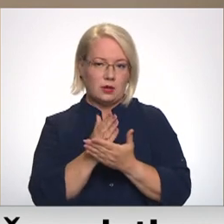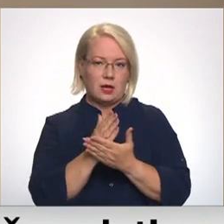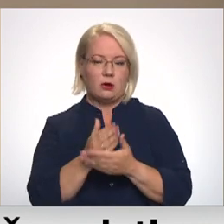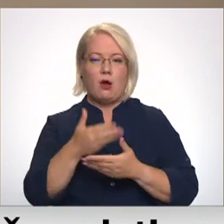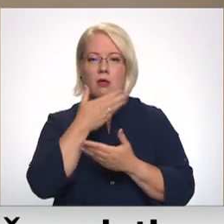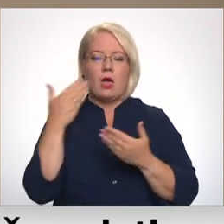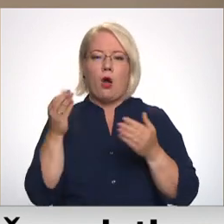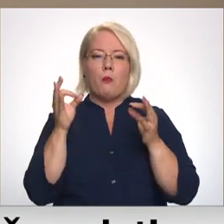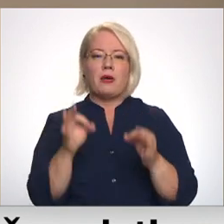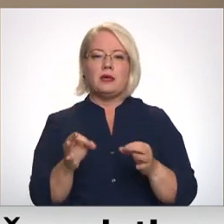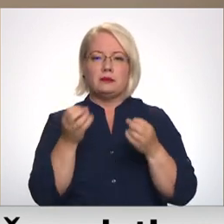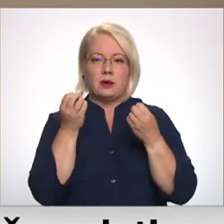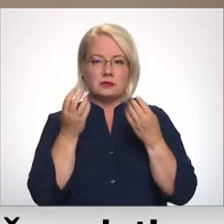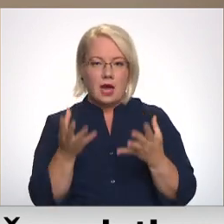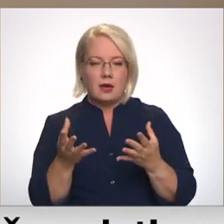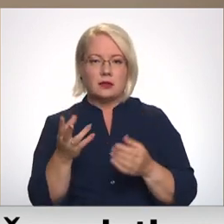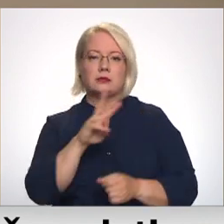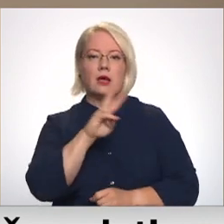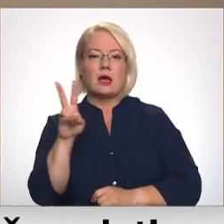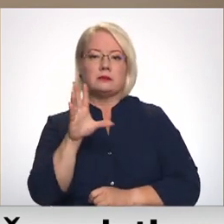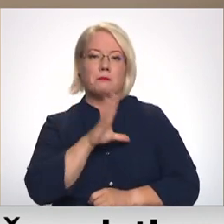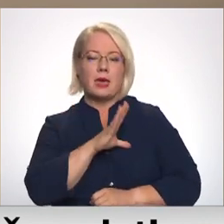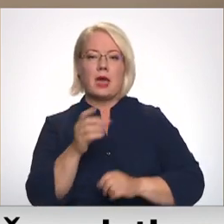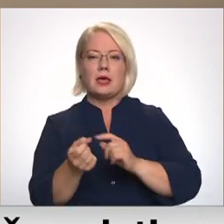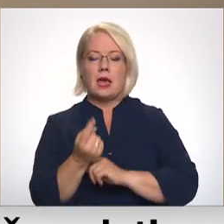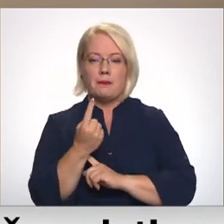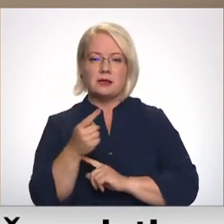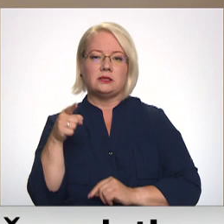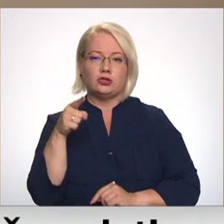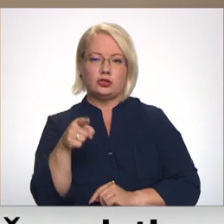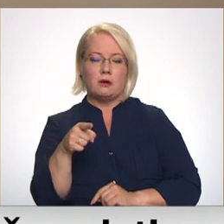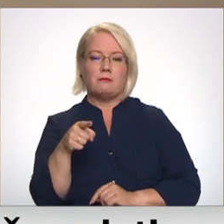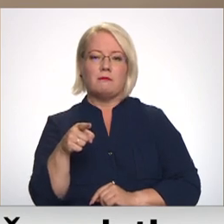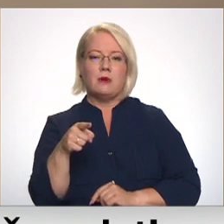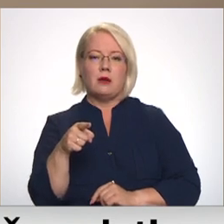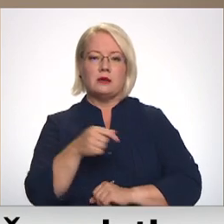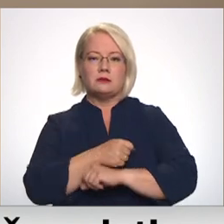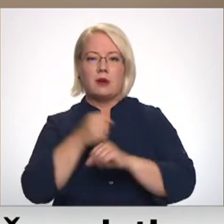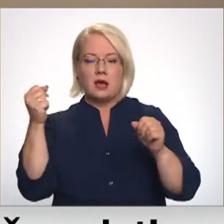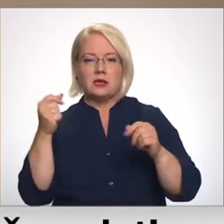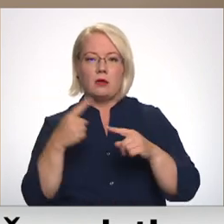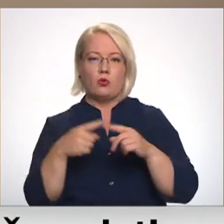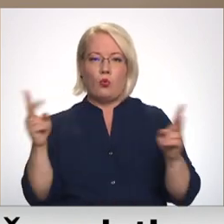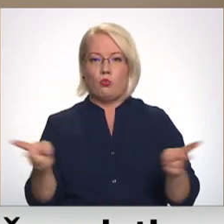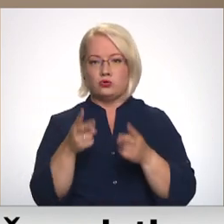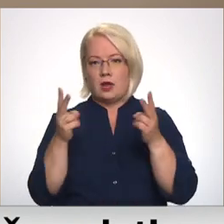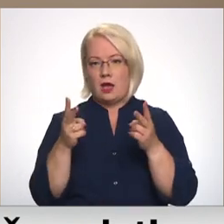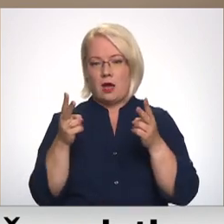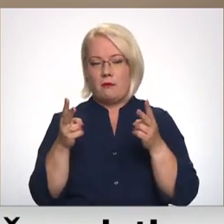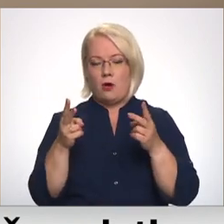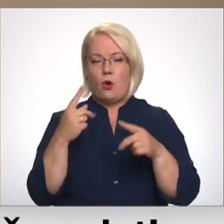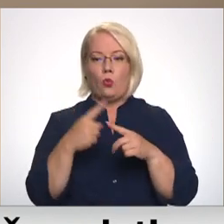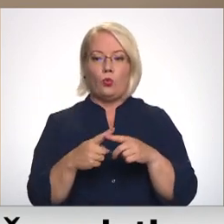nav īstenībā skaidrs, kas bija iemesls šim spādzienam un ugunsgrēkam. Un